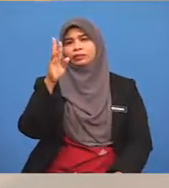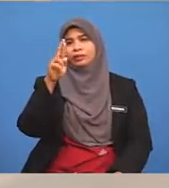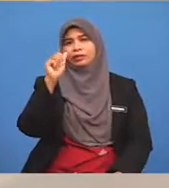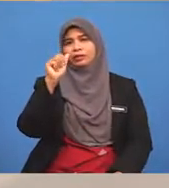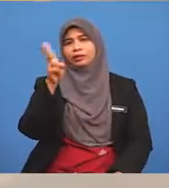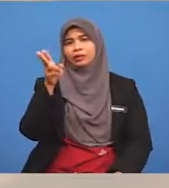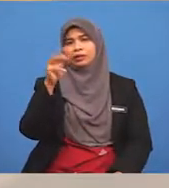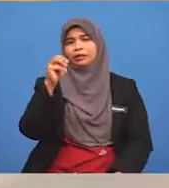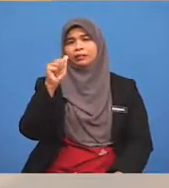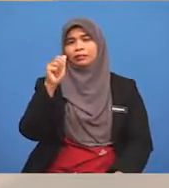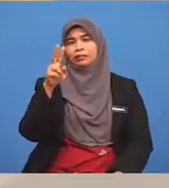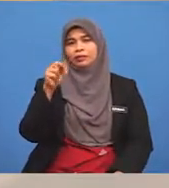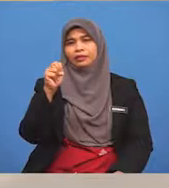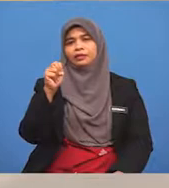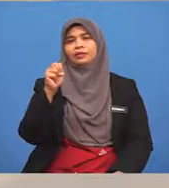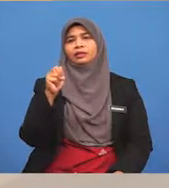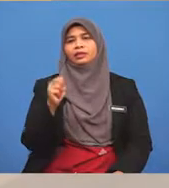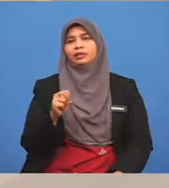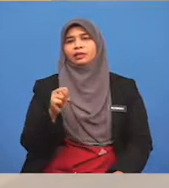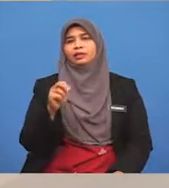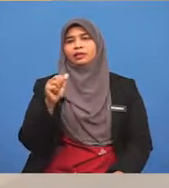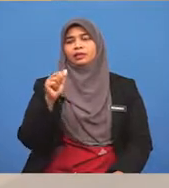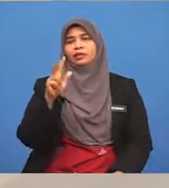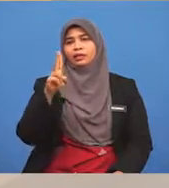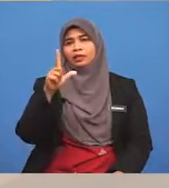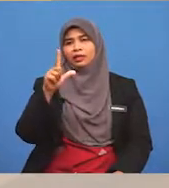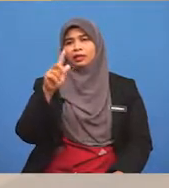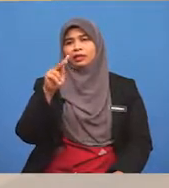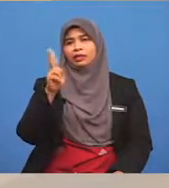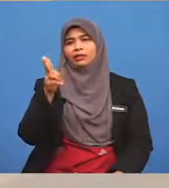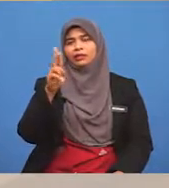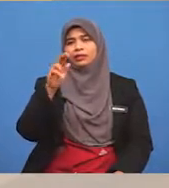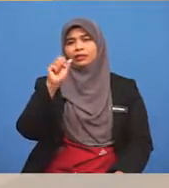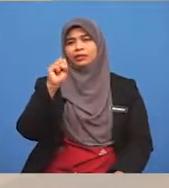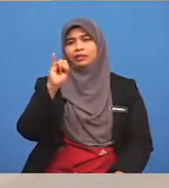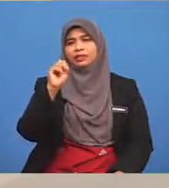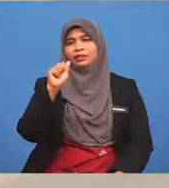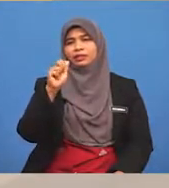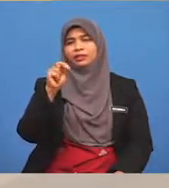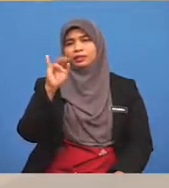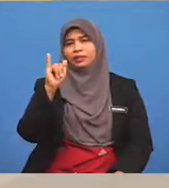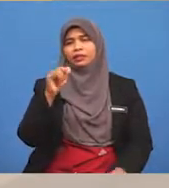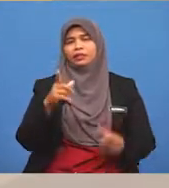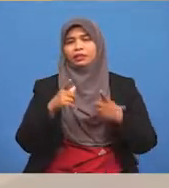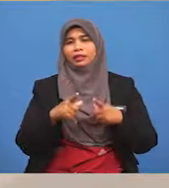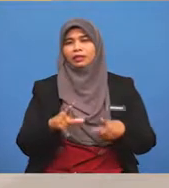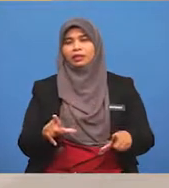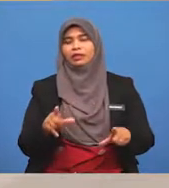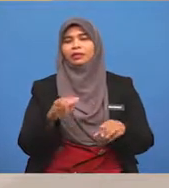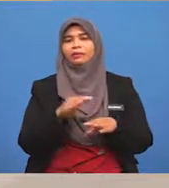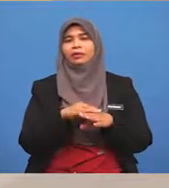Su'aib bin Ali Al-Khurasani An-Nasa'i. Beliau lahir pada